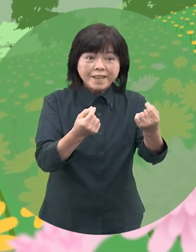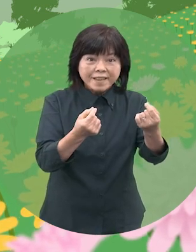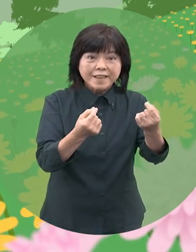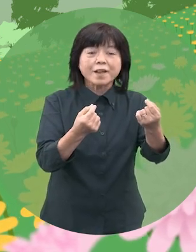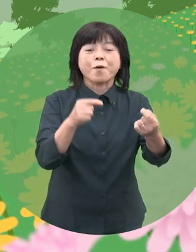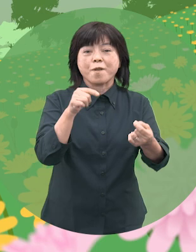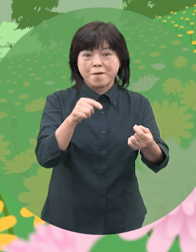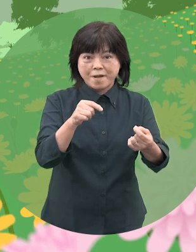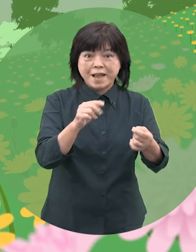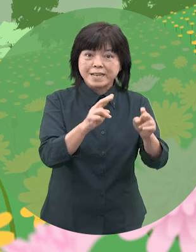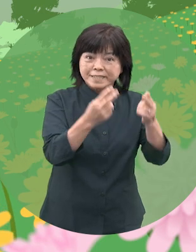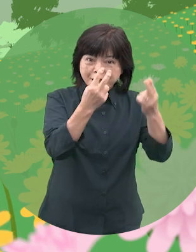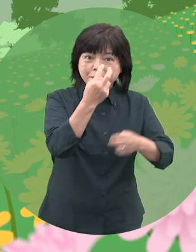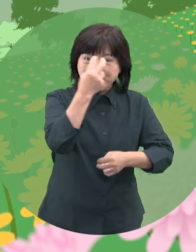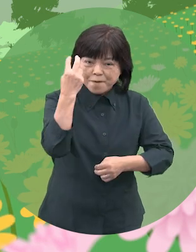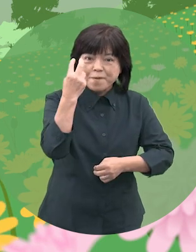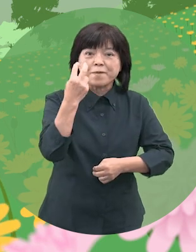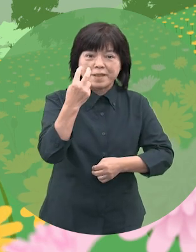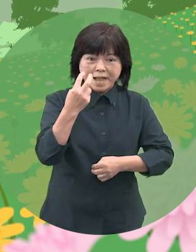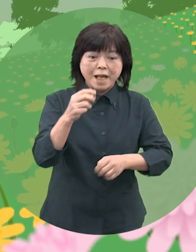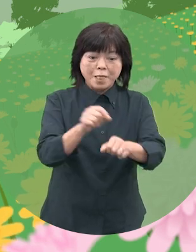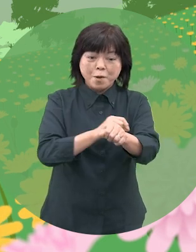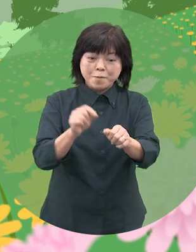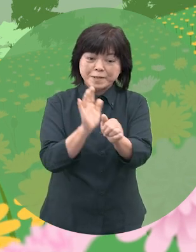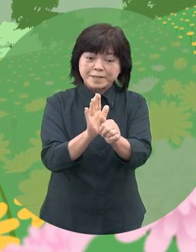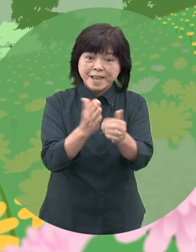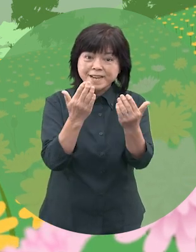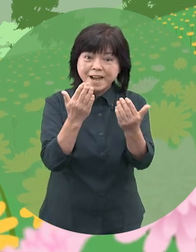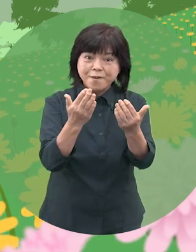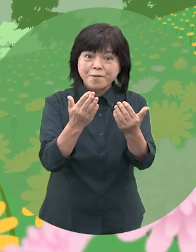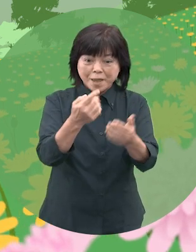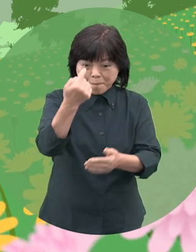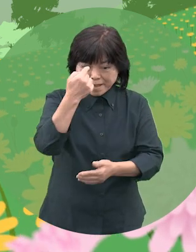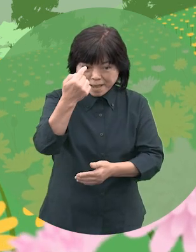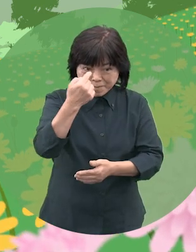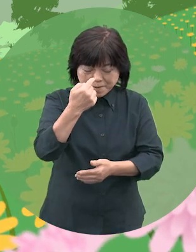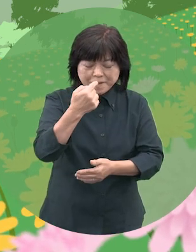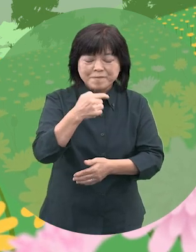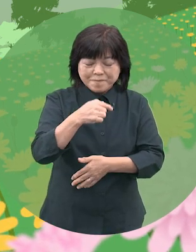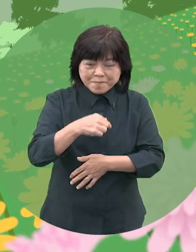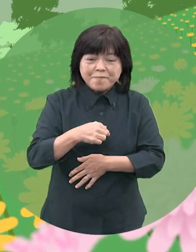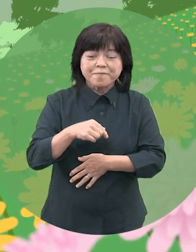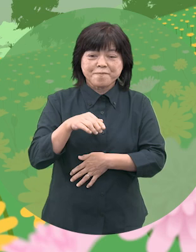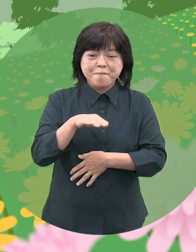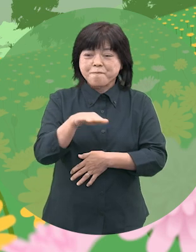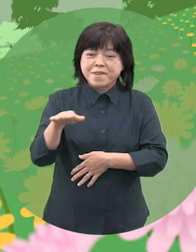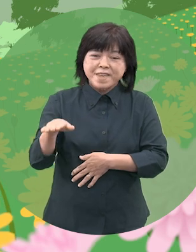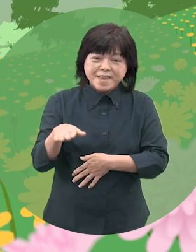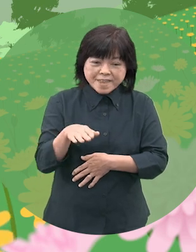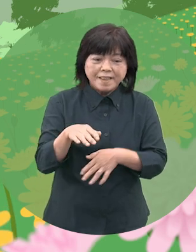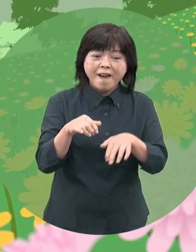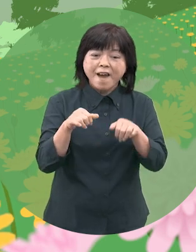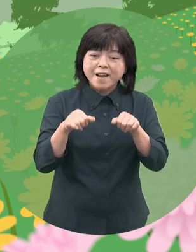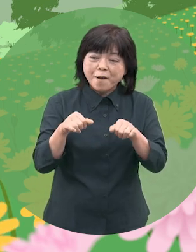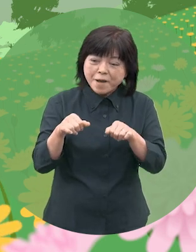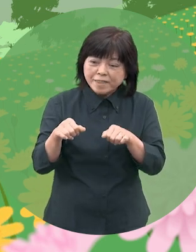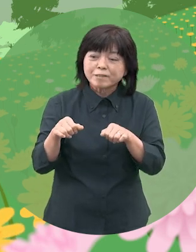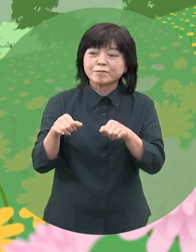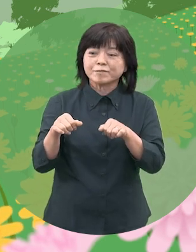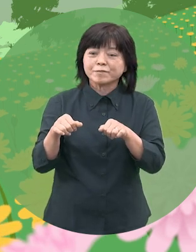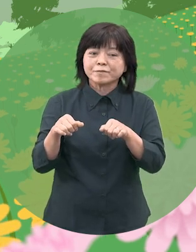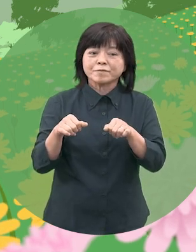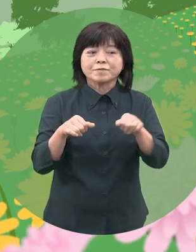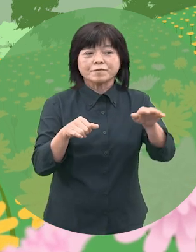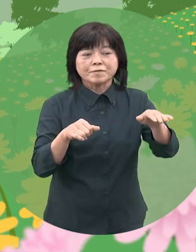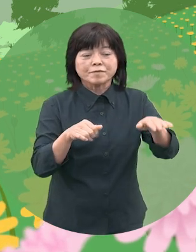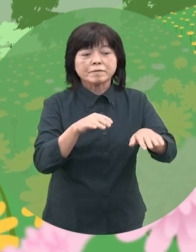これはね、専門高校や特別支援学校などで学ぶいろいろ。 みんな頑張ってる。 あの、僕